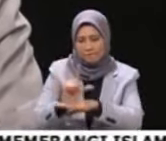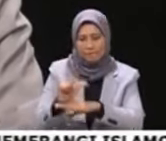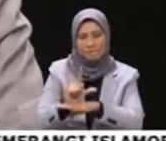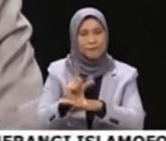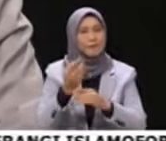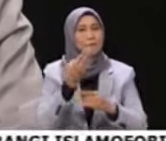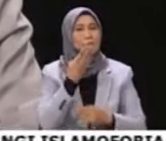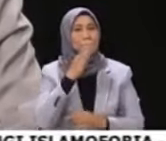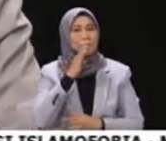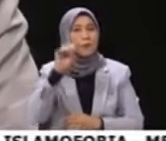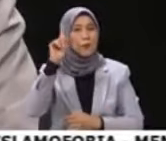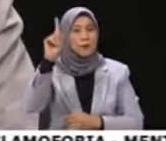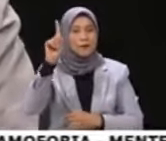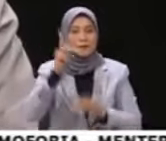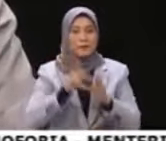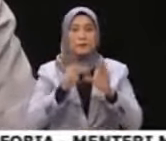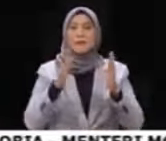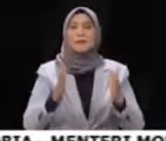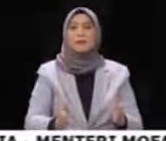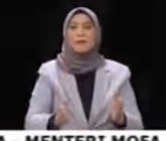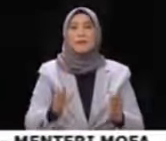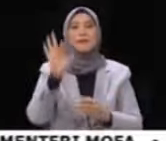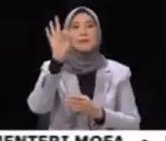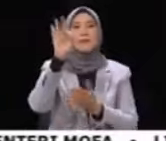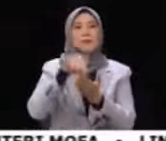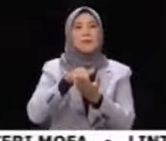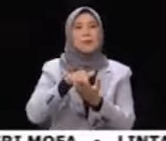Tetapi alhamdulillah pesertanya sebanyak